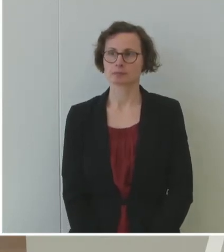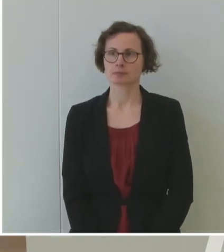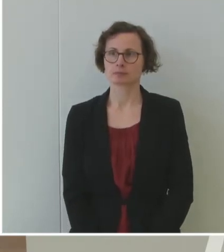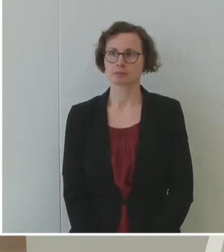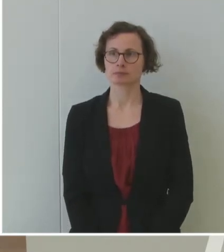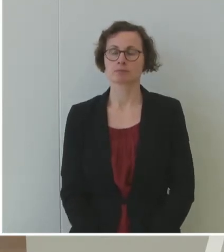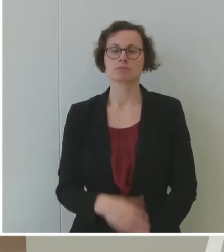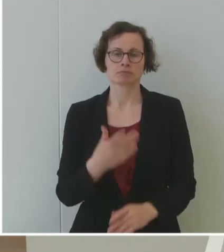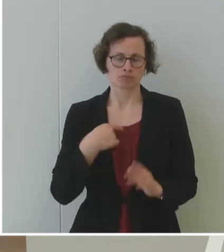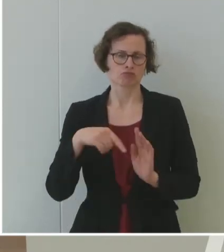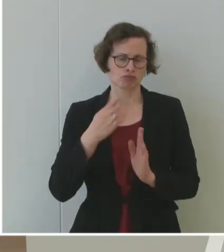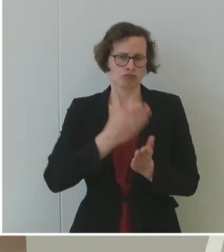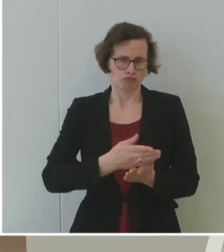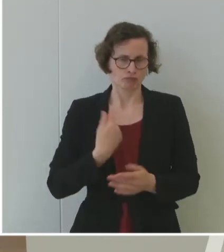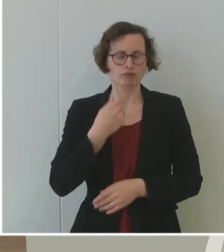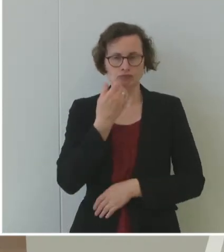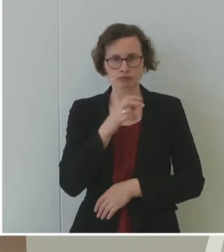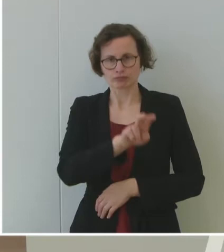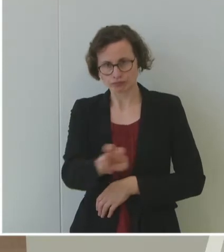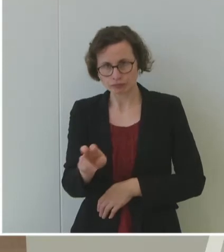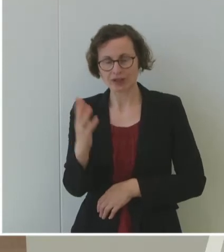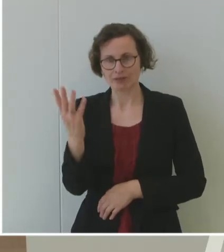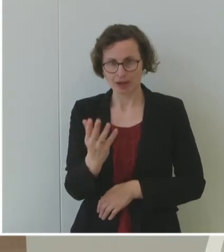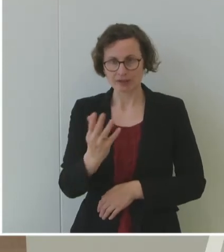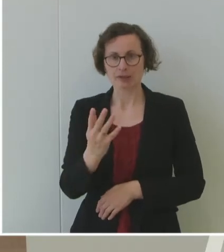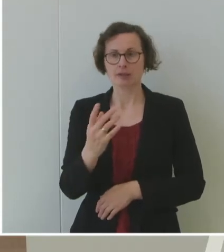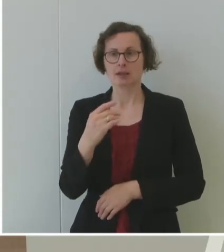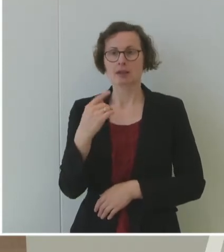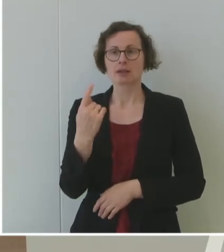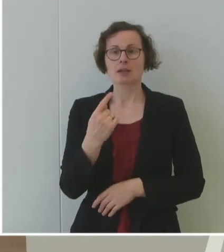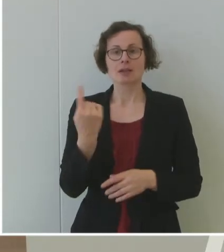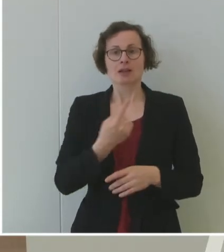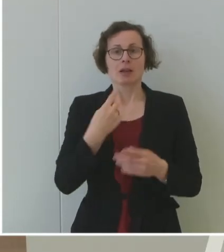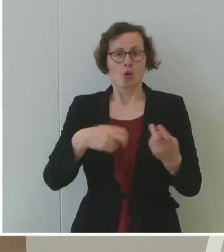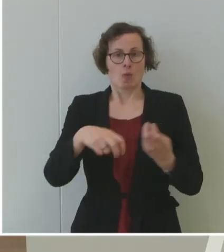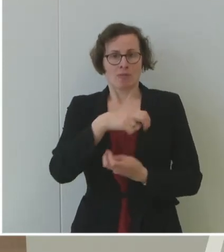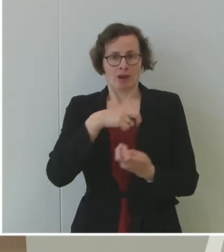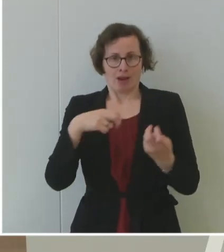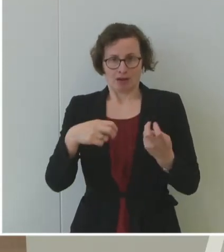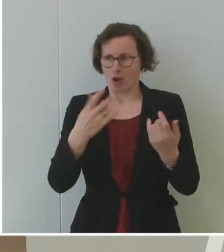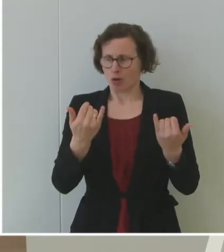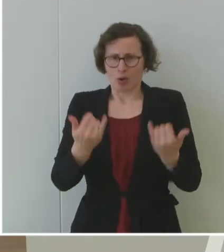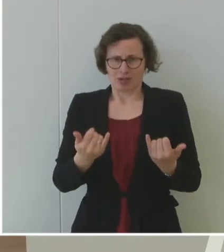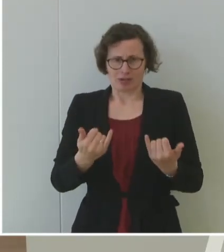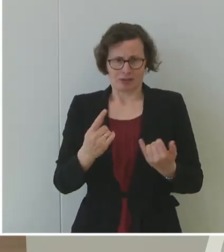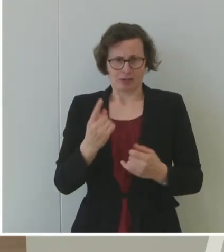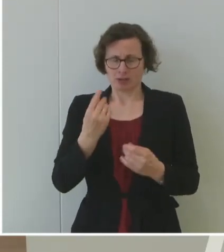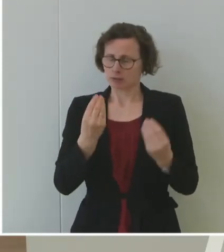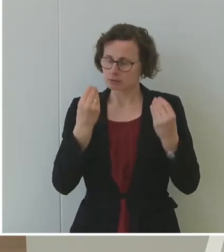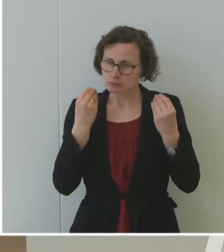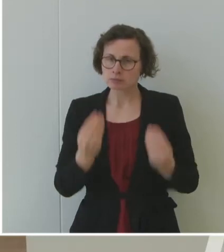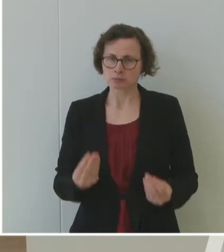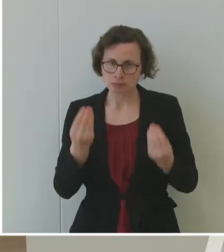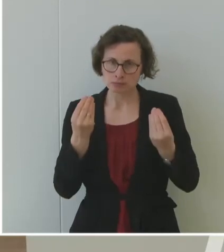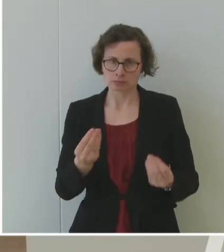Und ich komme jetzt zum Ende und will Ihnen sagen, was mich in unserem Umgang auch heute hier wieder, das ist so sinnbildlich für den